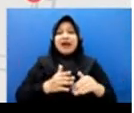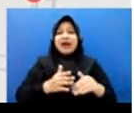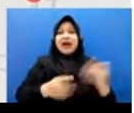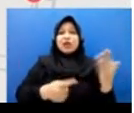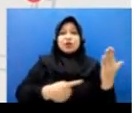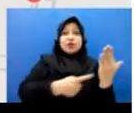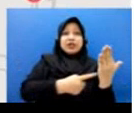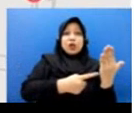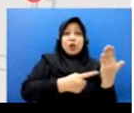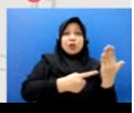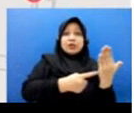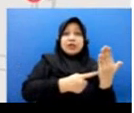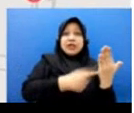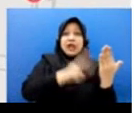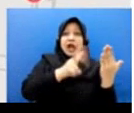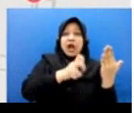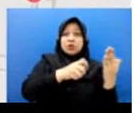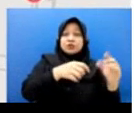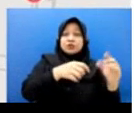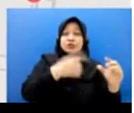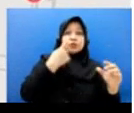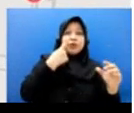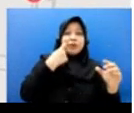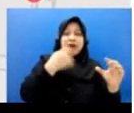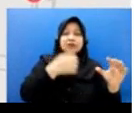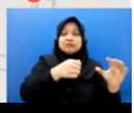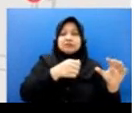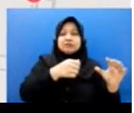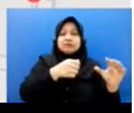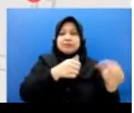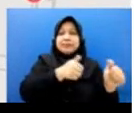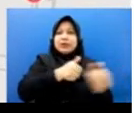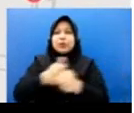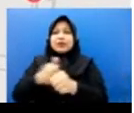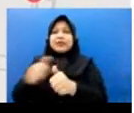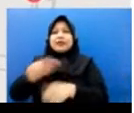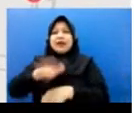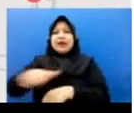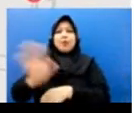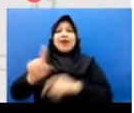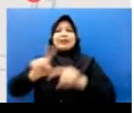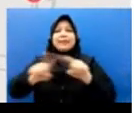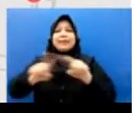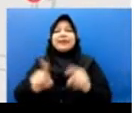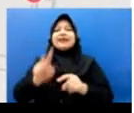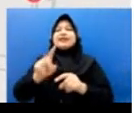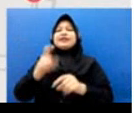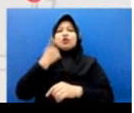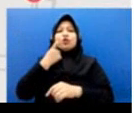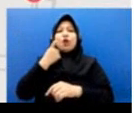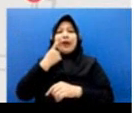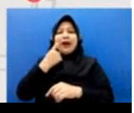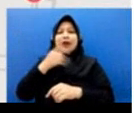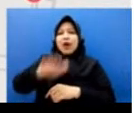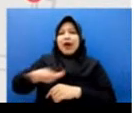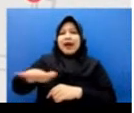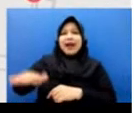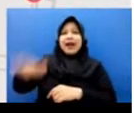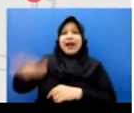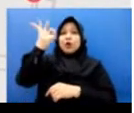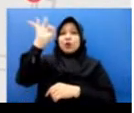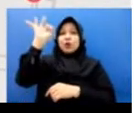tapi berikan edukasi kepada anak dan orang tua. Itu kuncinya. Berikan edukasi, berikan informasi